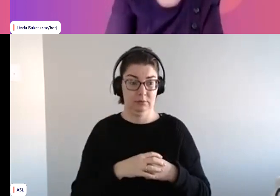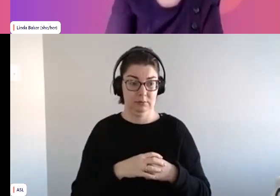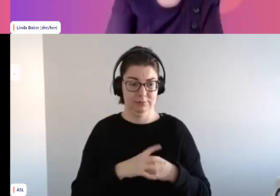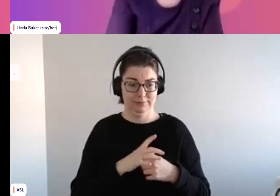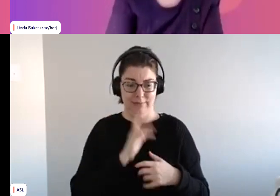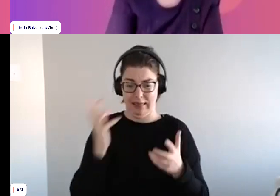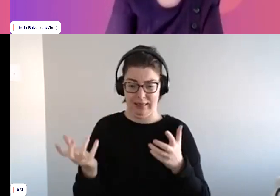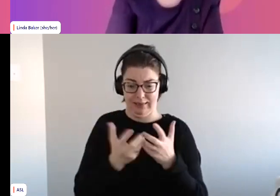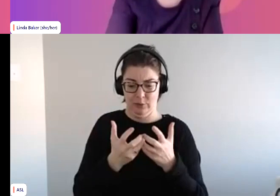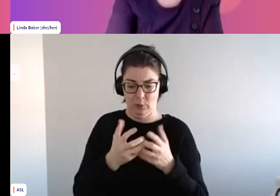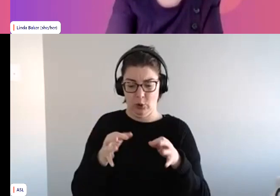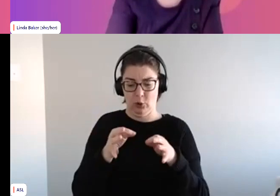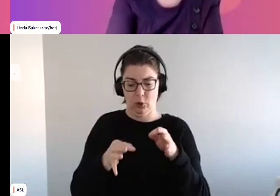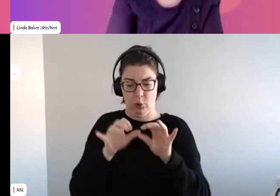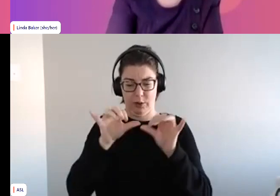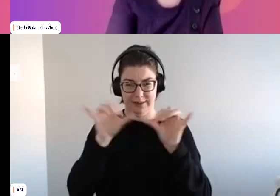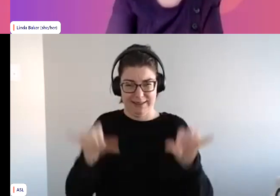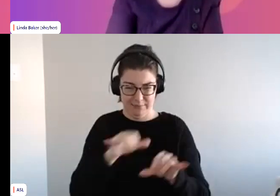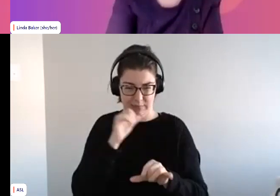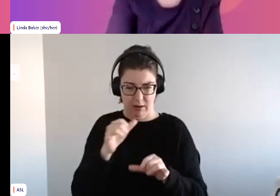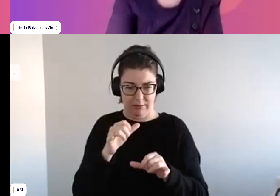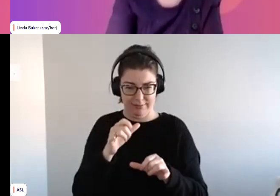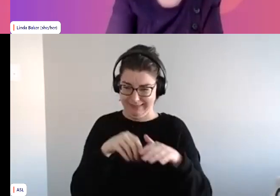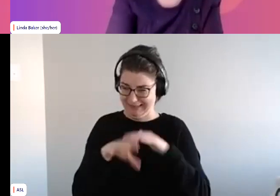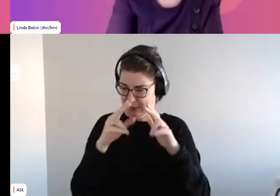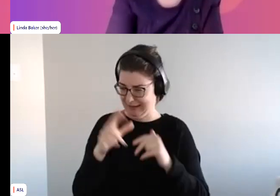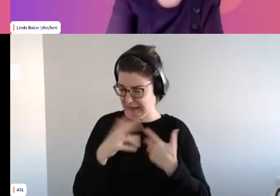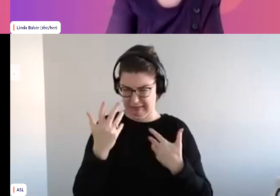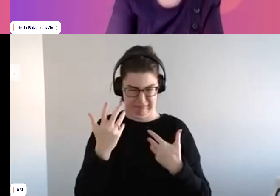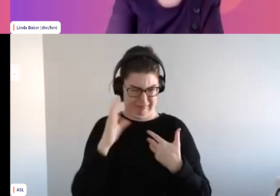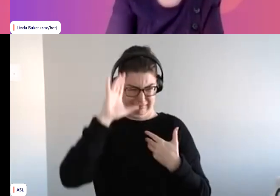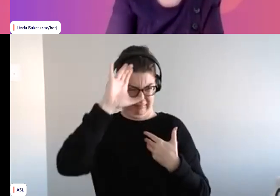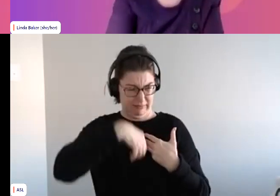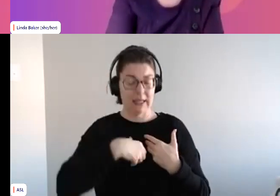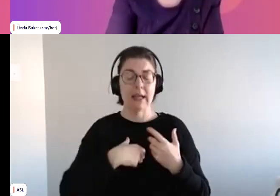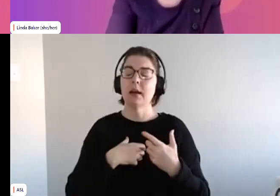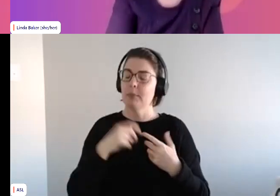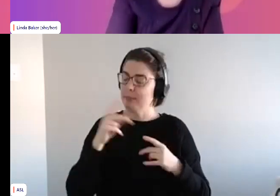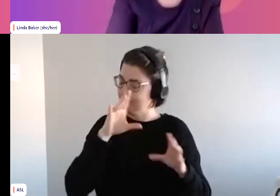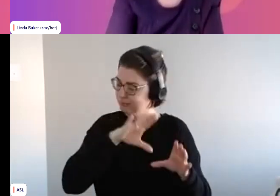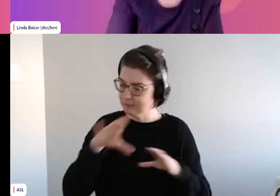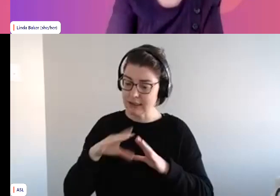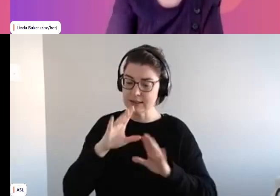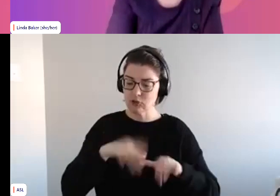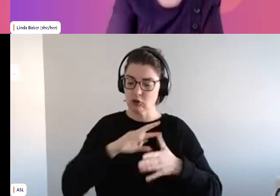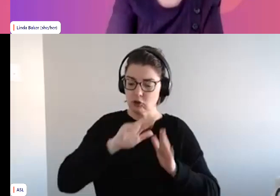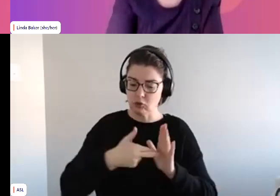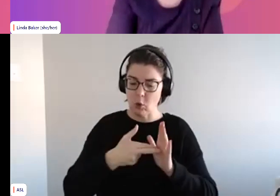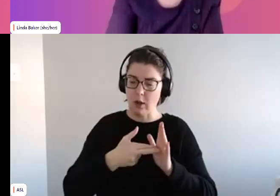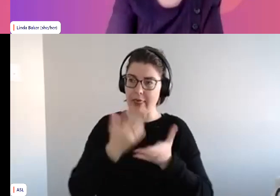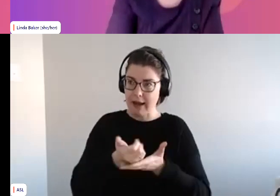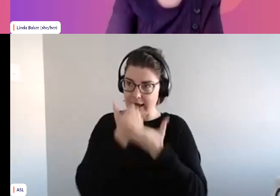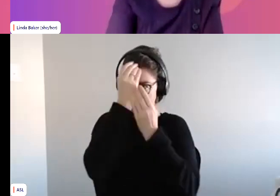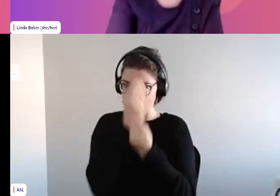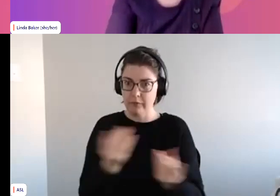des enfants viennent ici ils n'ont pas faire dans une salle de Diams alors il faut que les gens voient que